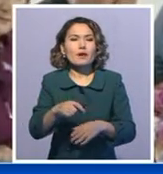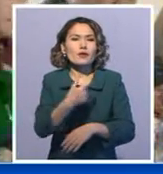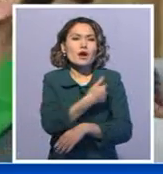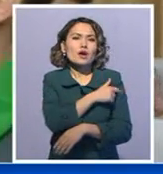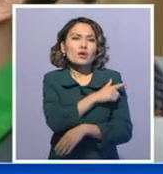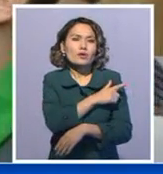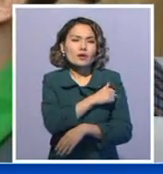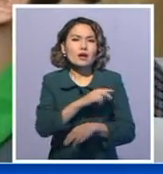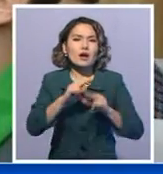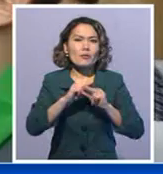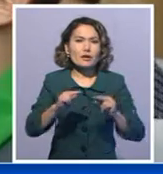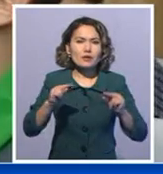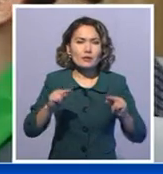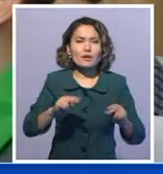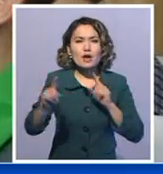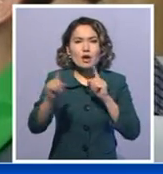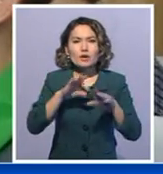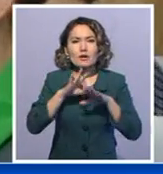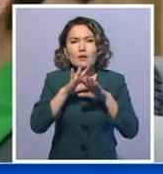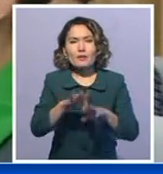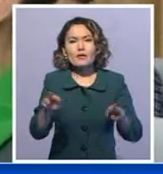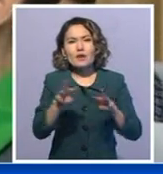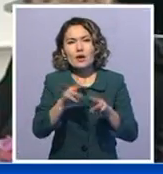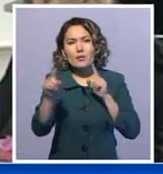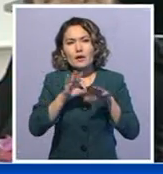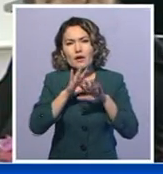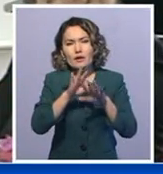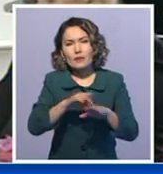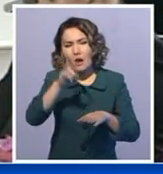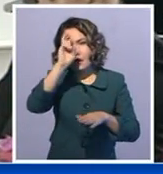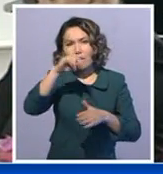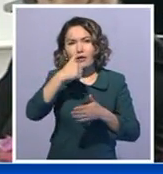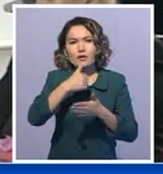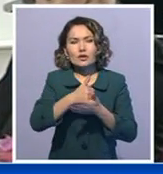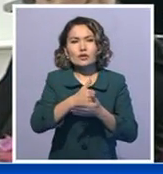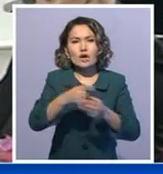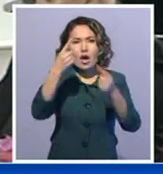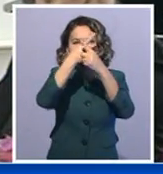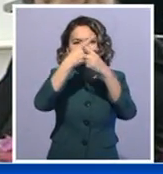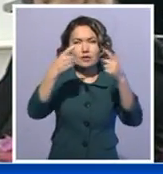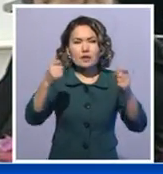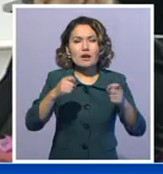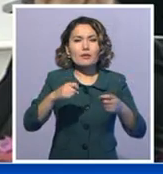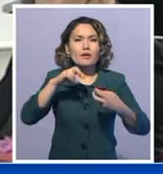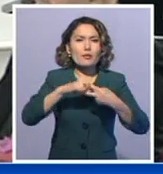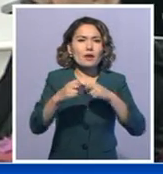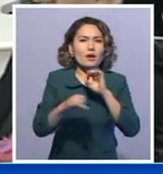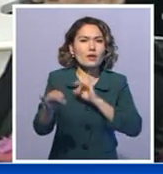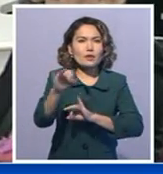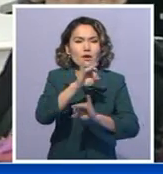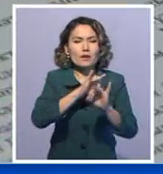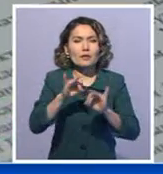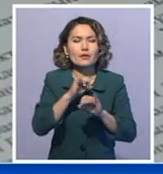қызметкерлері мен аудан кәсіпкерлері қатысты. Мәжіліс барысында жиналғандар биылғы елбасы жолдауындағы басым бағыттарды ортаға салып,